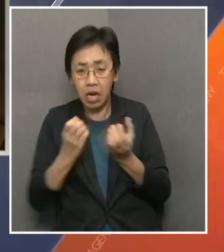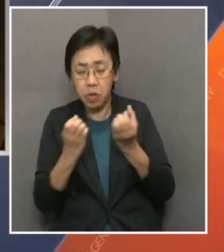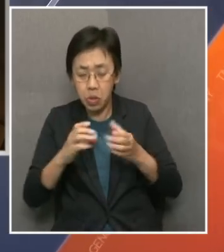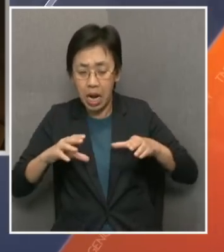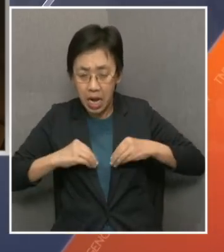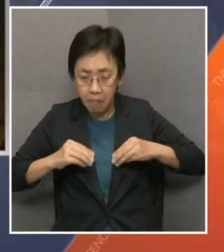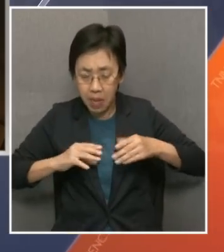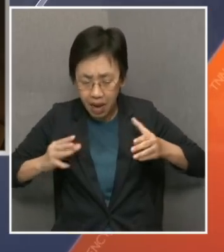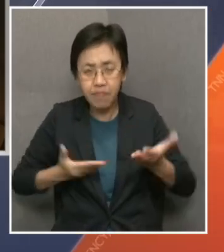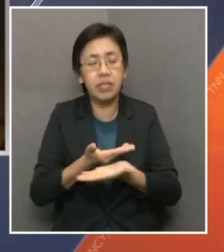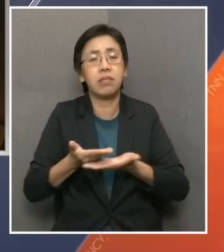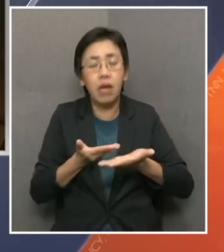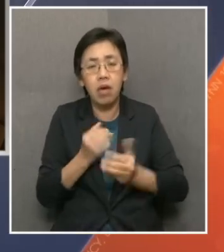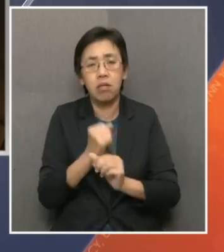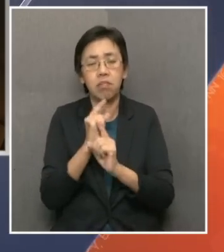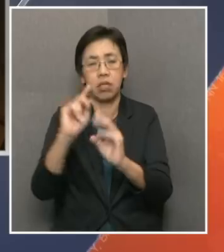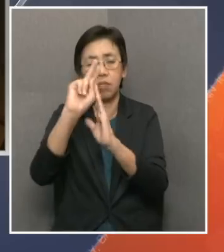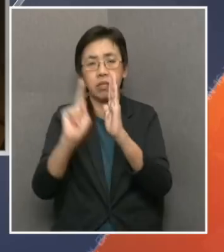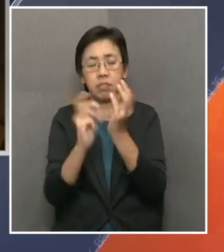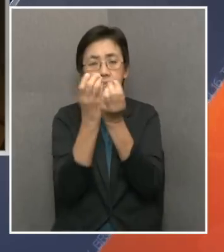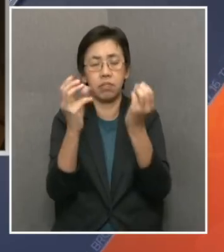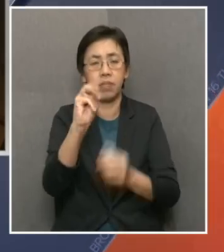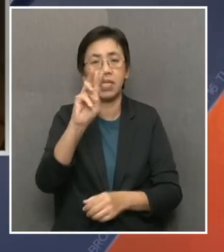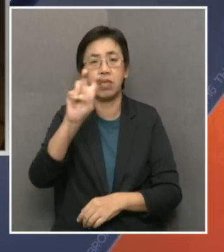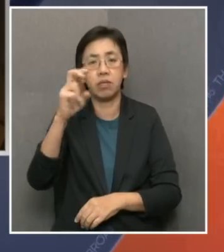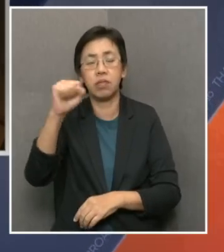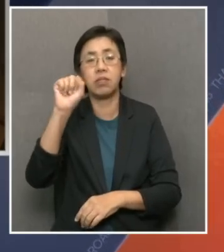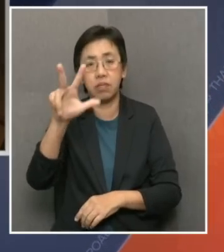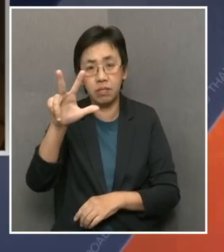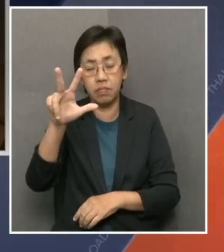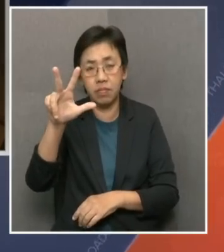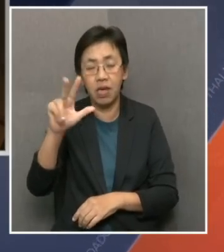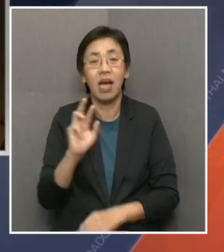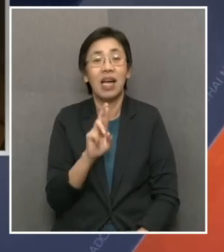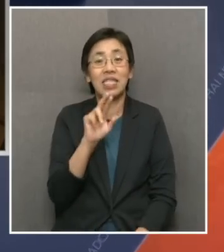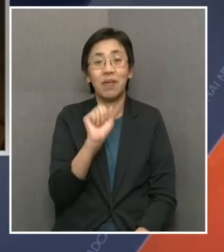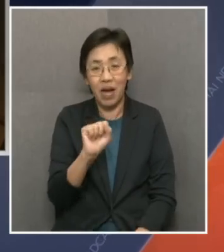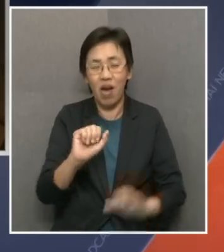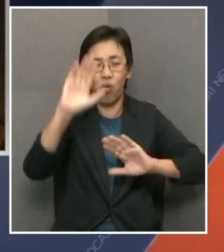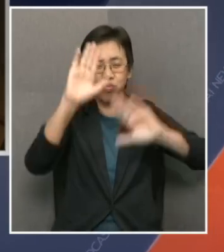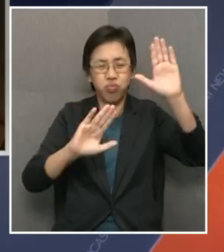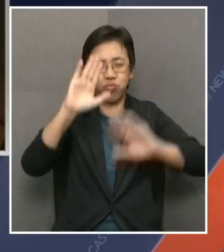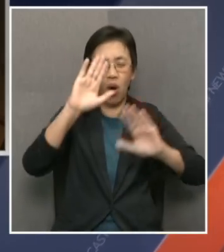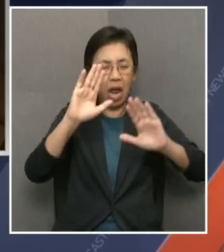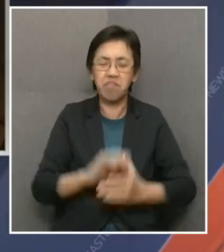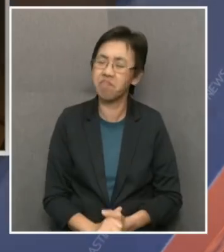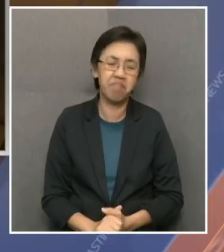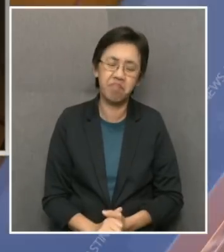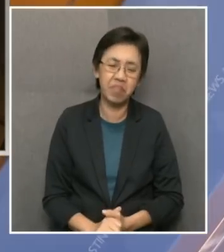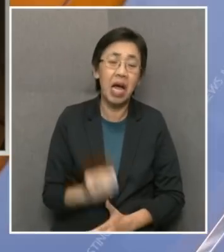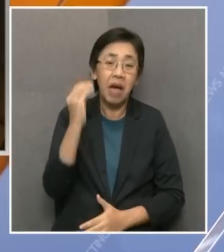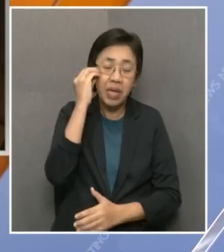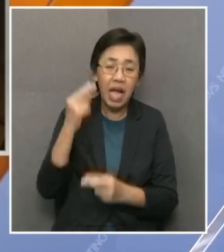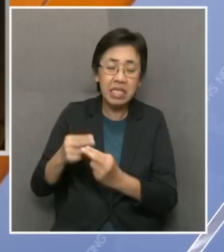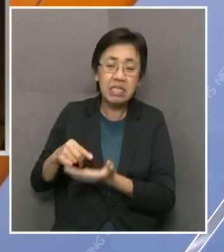รัฐธรรมนูญพิจารณาตามรัฐธรรมนูญมาตรา 213กรณีที่รัฐสภามีมาคติไม่เห็นชอบกับการเสนอชื่อนาย